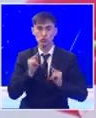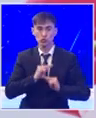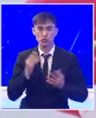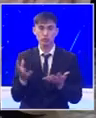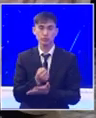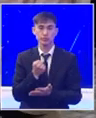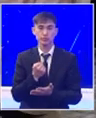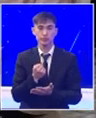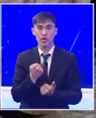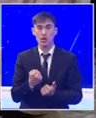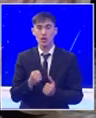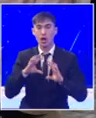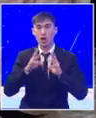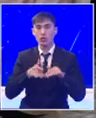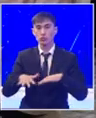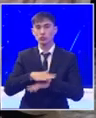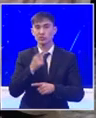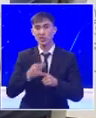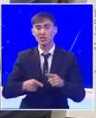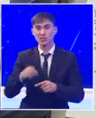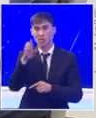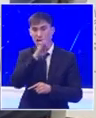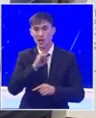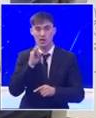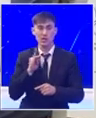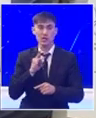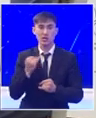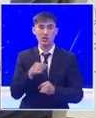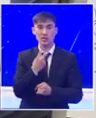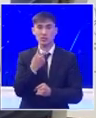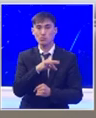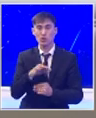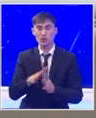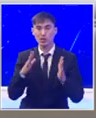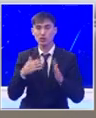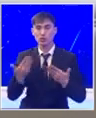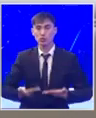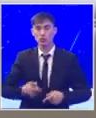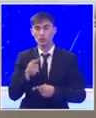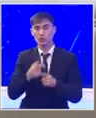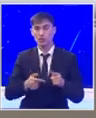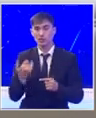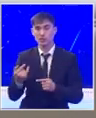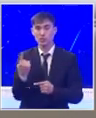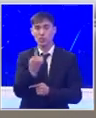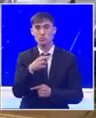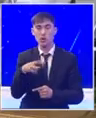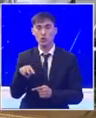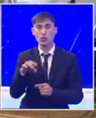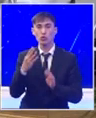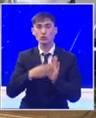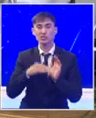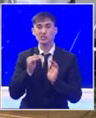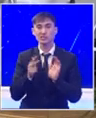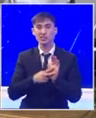істеп жатырсыздар. Әлем жұртының тең жарымы әйел. Алматы облысында 2 миллионнан аса тұрғын болса, соның тең жарымы 1 миллион 98